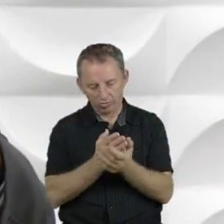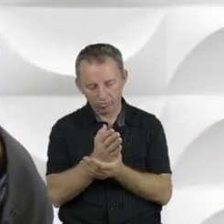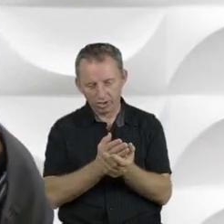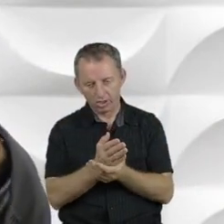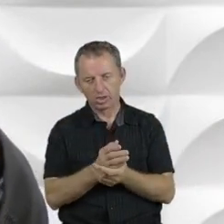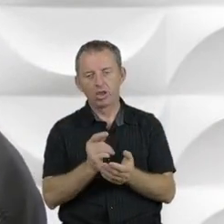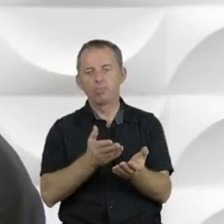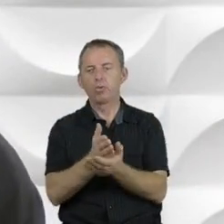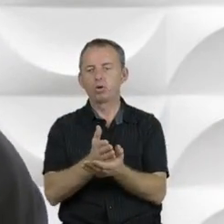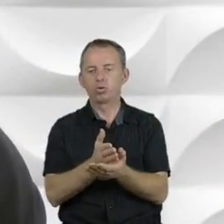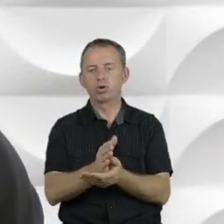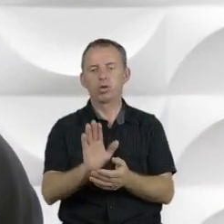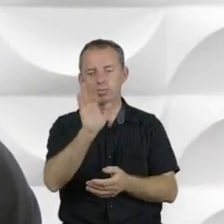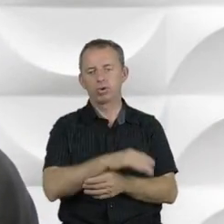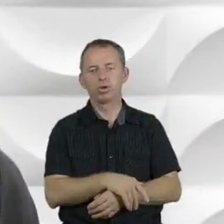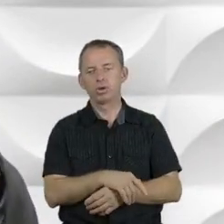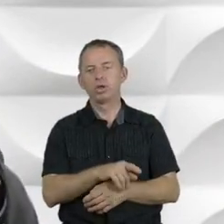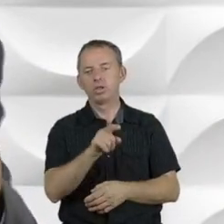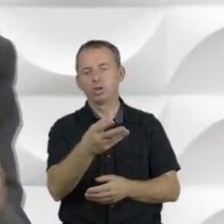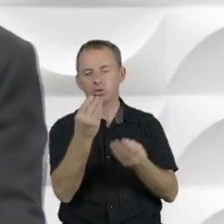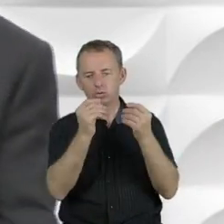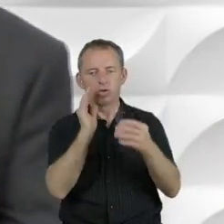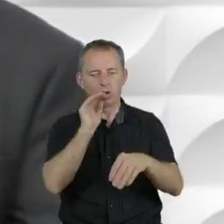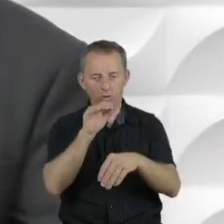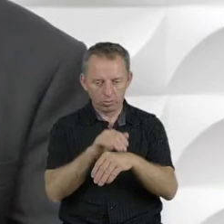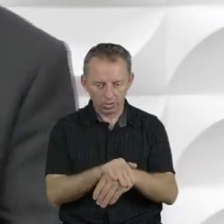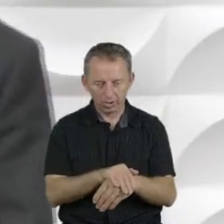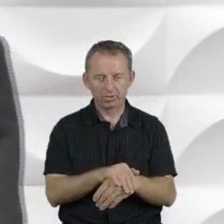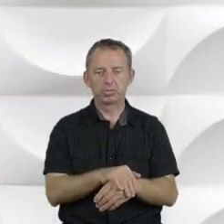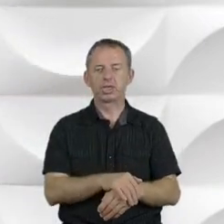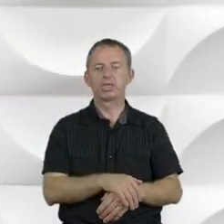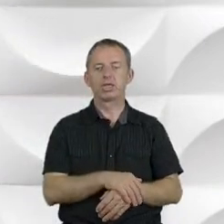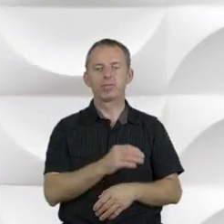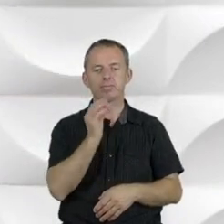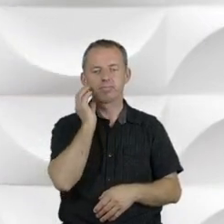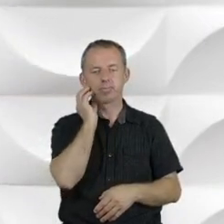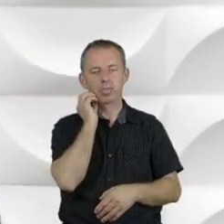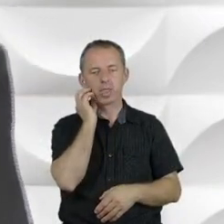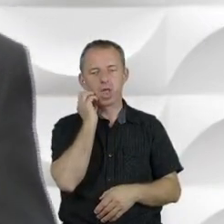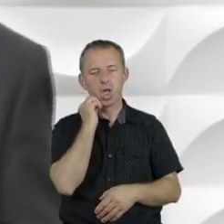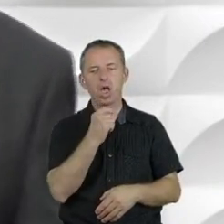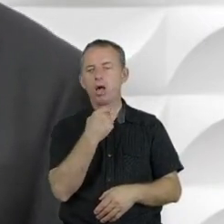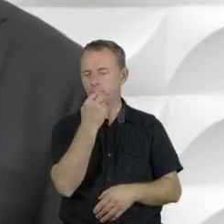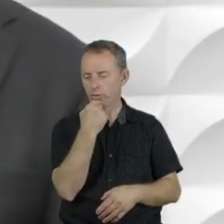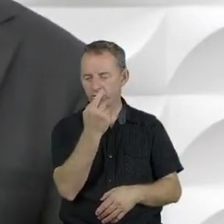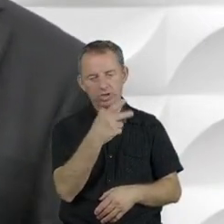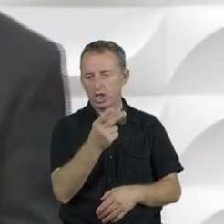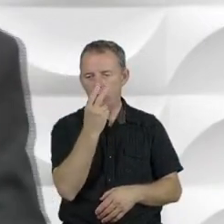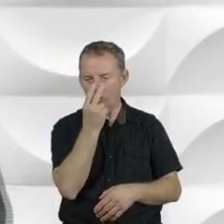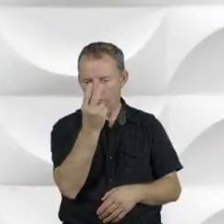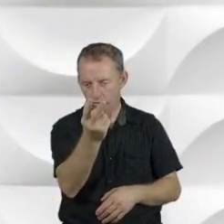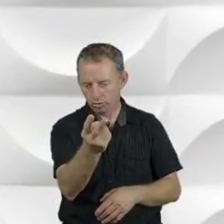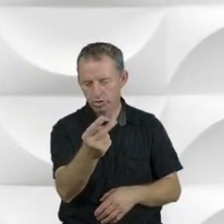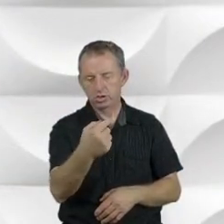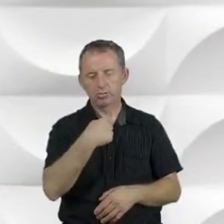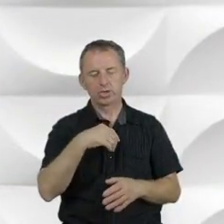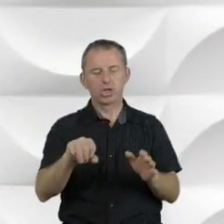posłuszni Bogu. Chrystus dał obietnicę swoim oprawcom. Powiedział: nie ujrzycie mnie do dnia,